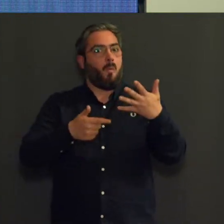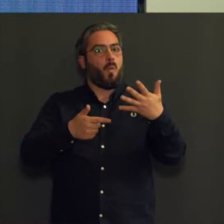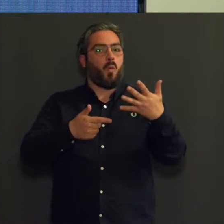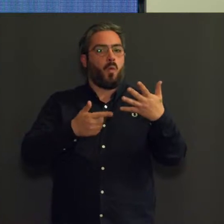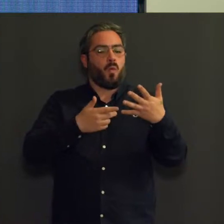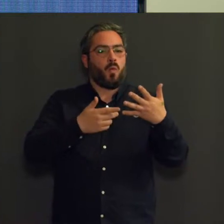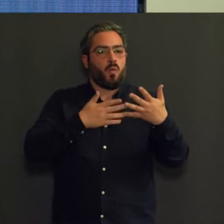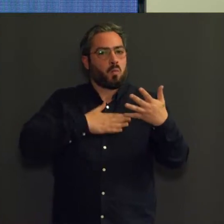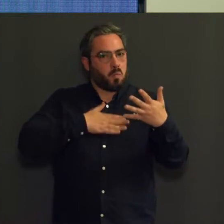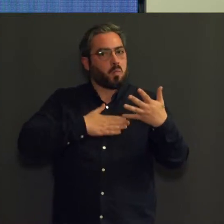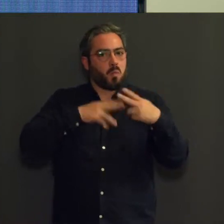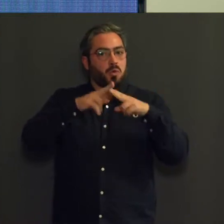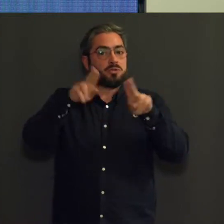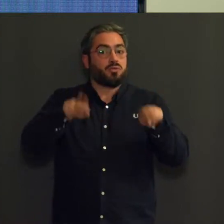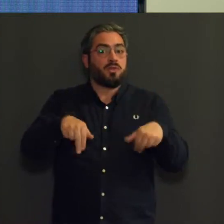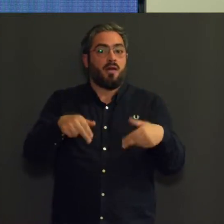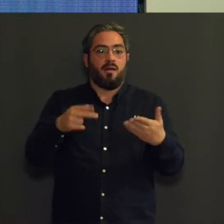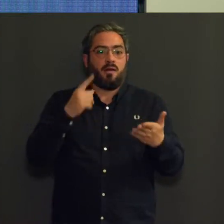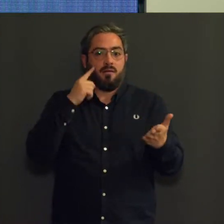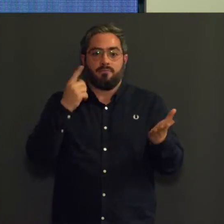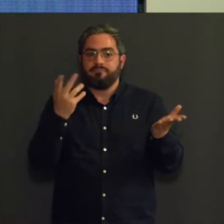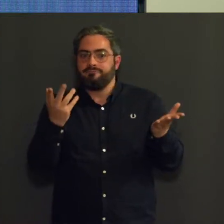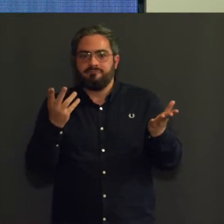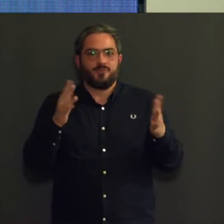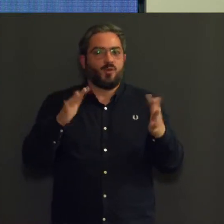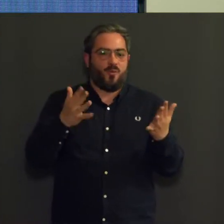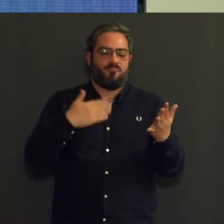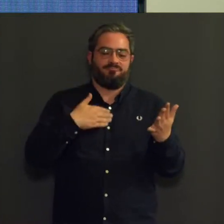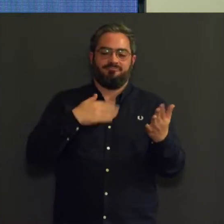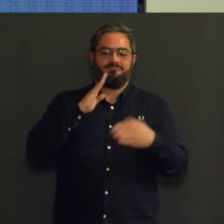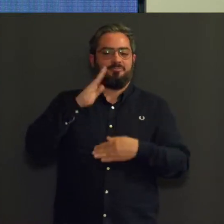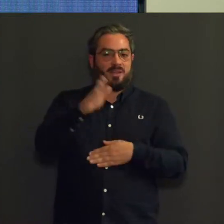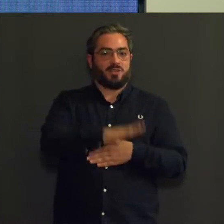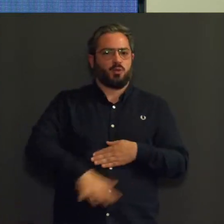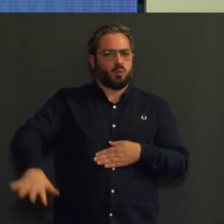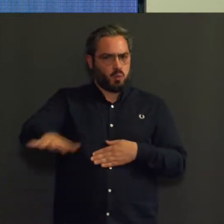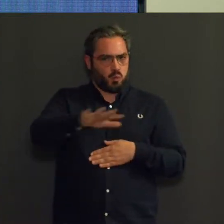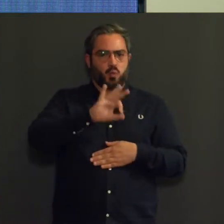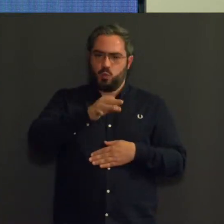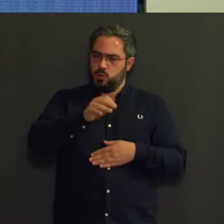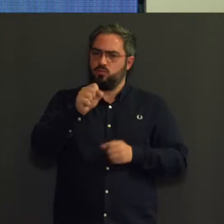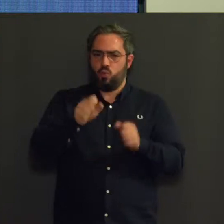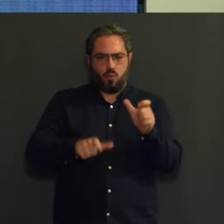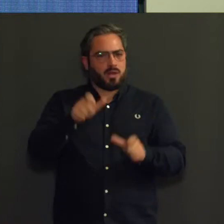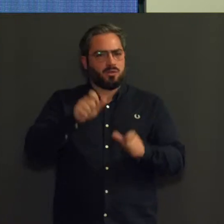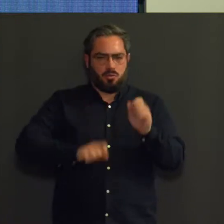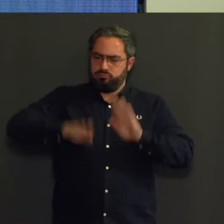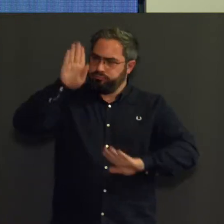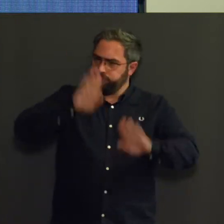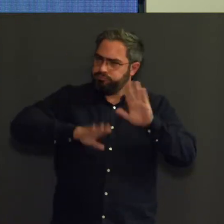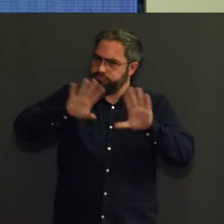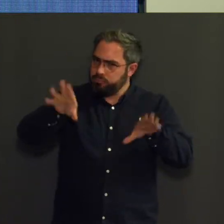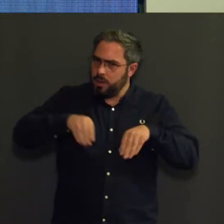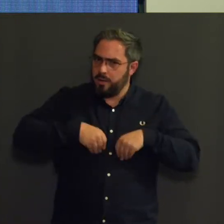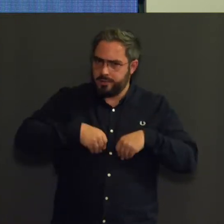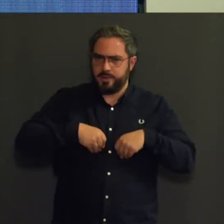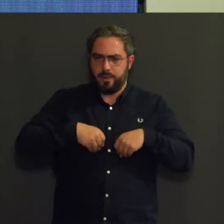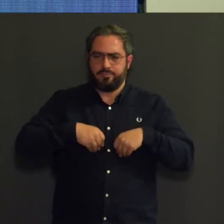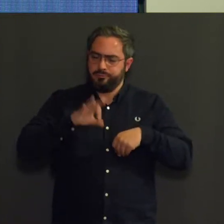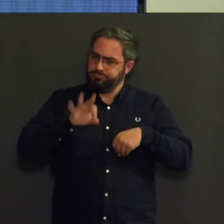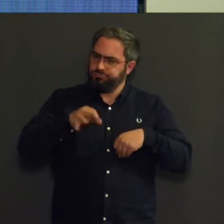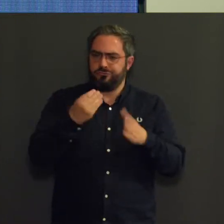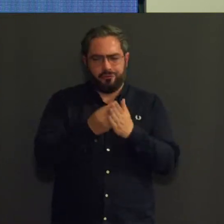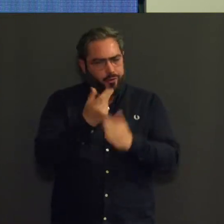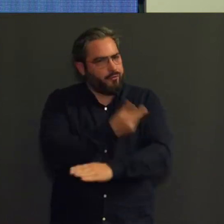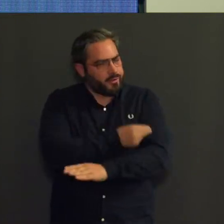que, globalement, dans la population, il y a en Belgique une bonne acceptation et une bonne compréhension de l'importance de se